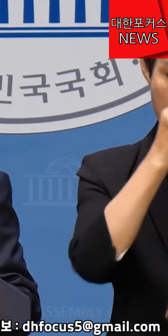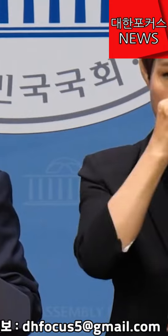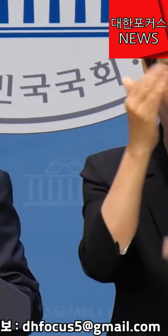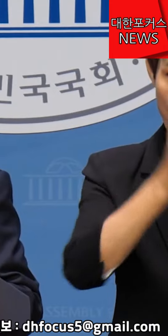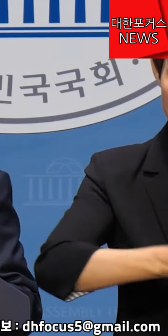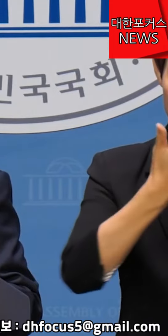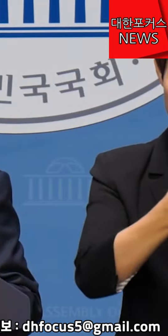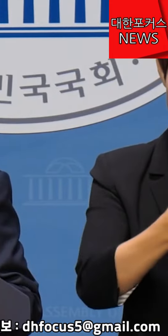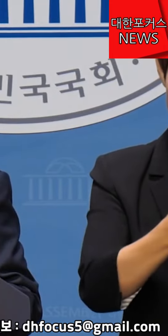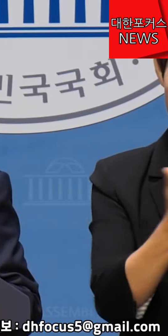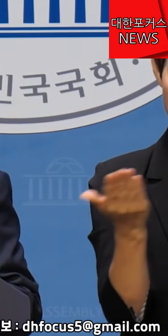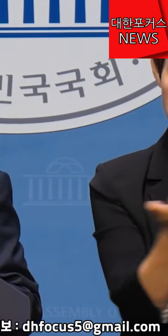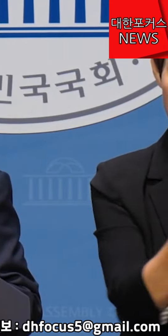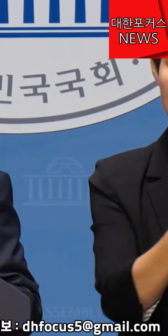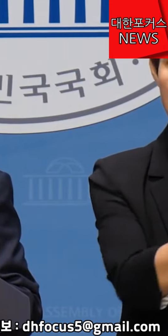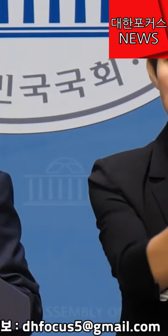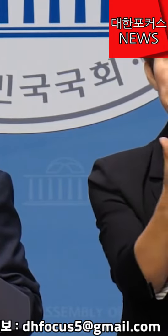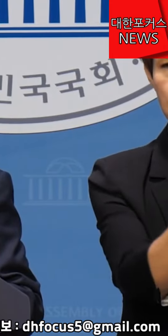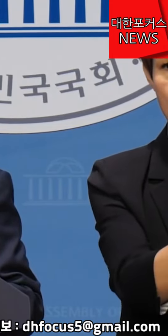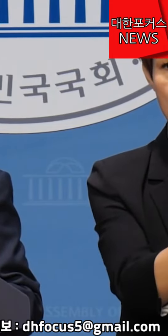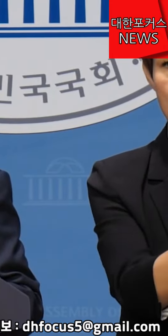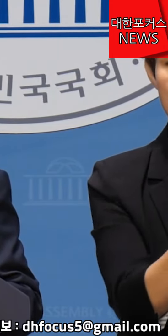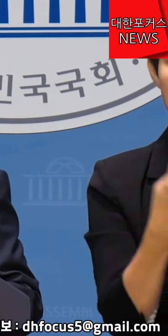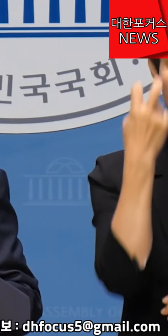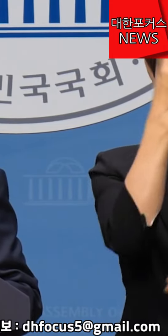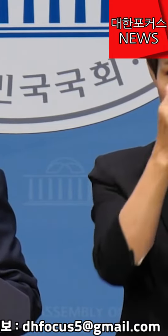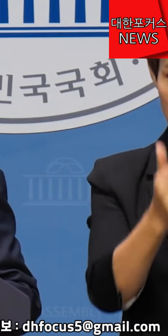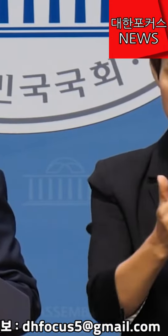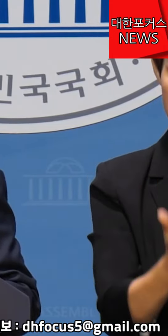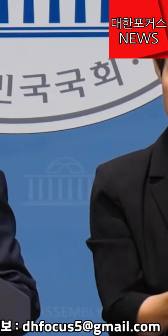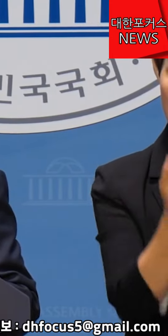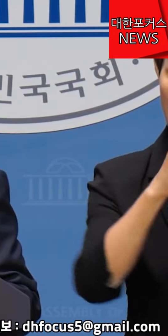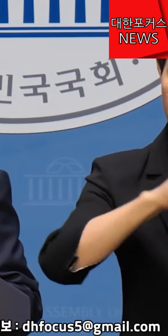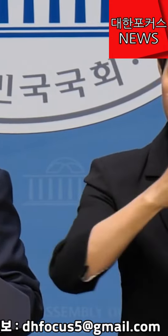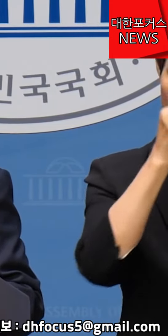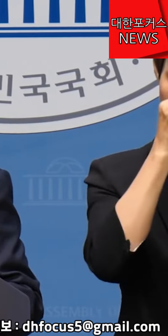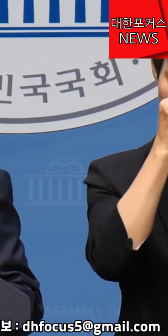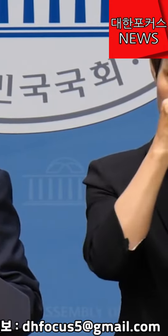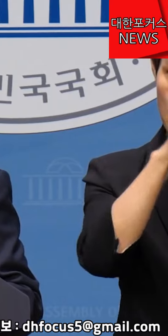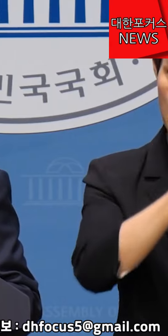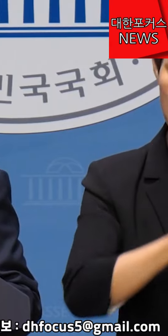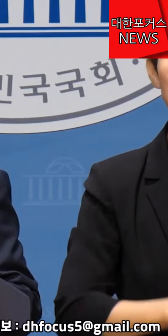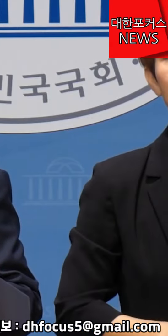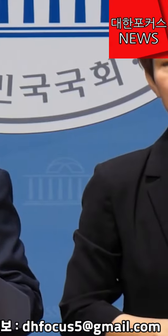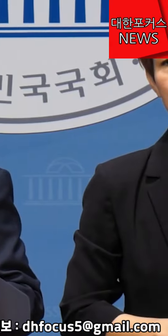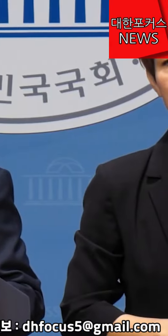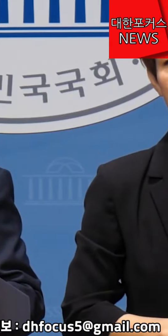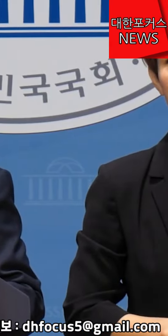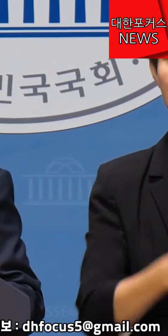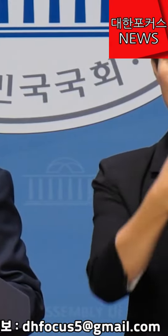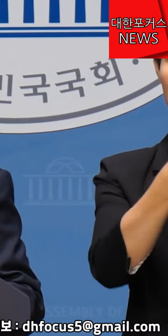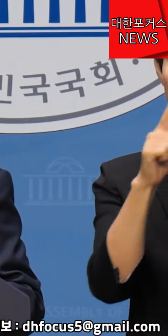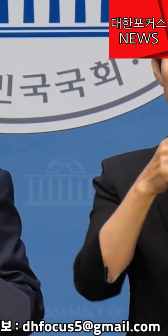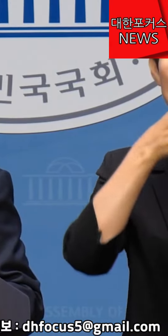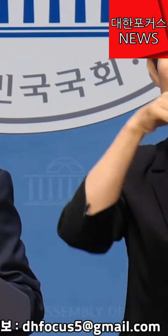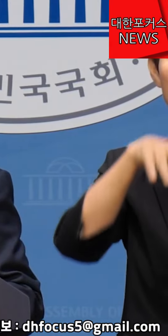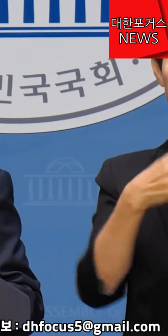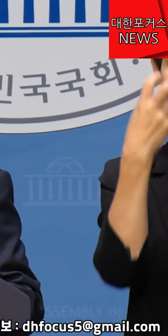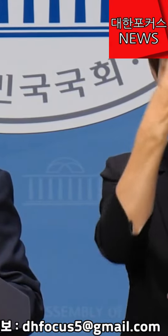발표했고 검찰의 사건 조작 유형을 다섯 가지로 구분했습니다. 첫 번째 조작은